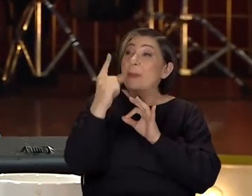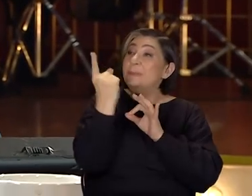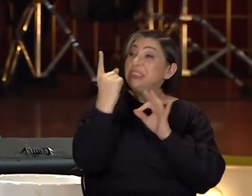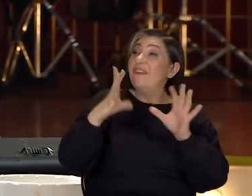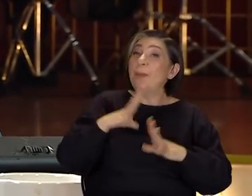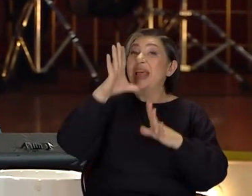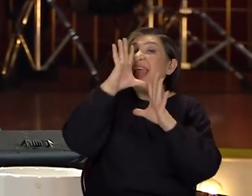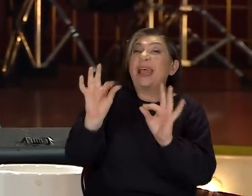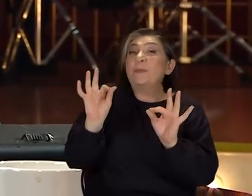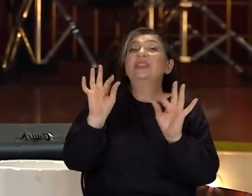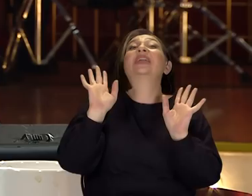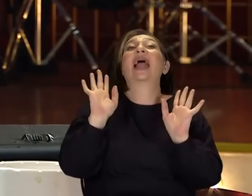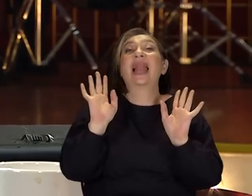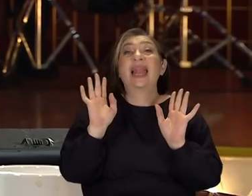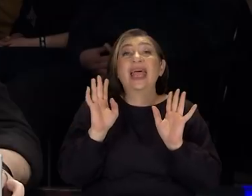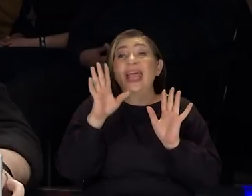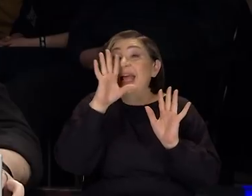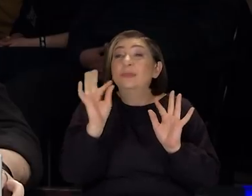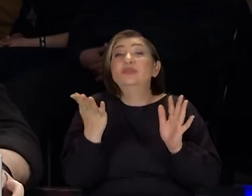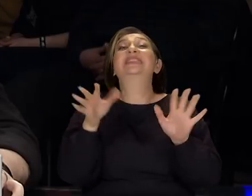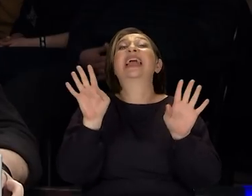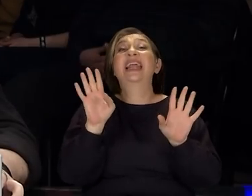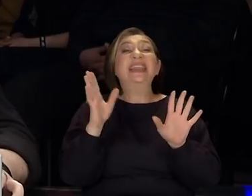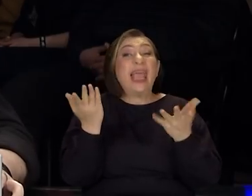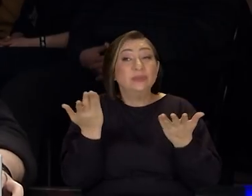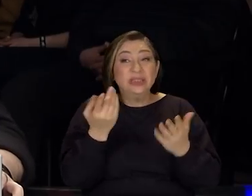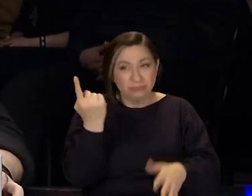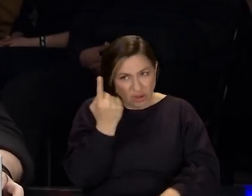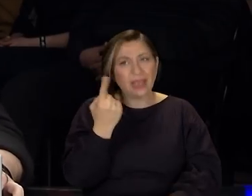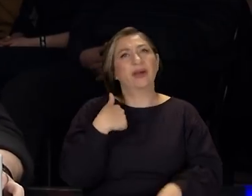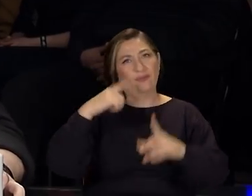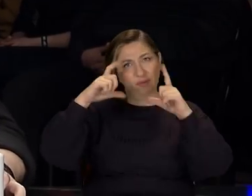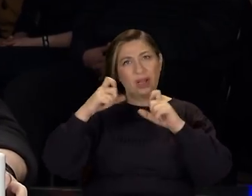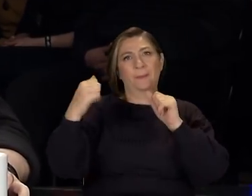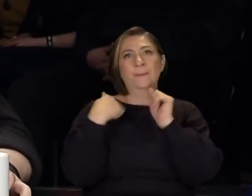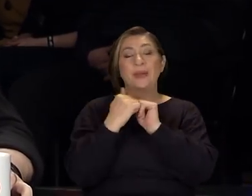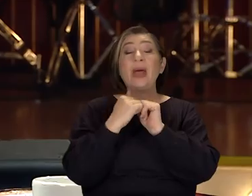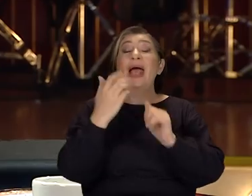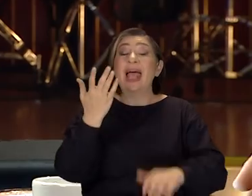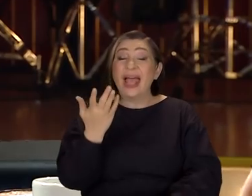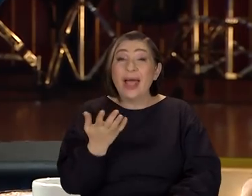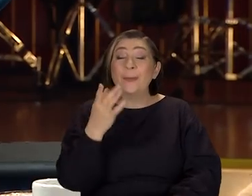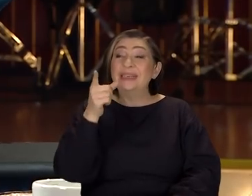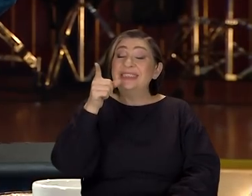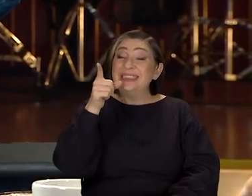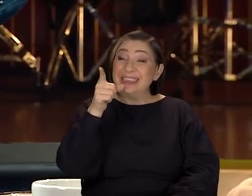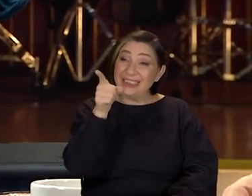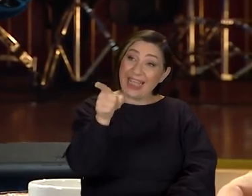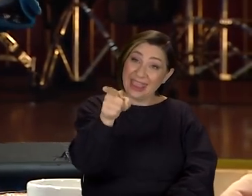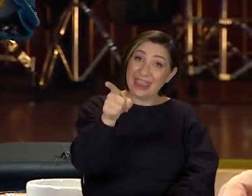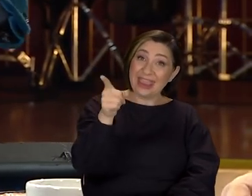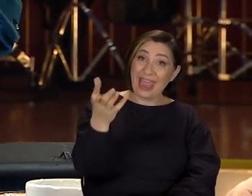Evet. Sen hani kimmiş şey... değil. Kimmiş değil. Neymiş bir şeyse fotoğraf çektireceğim. Ama sen bir de tabii ki şey yani sen